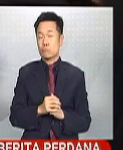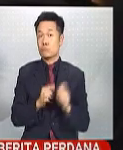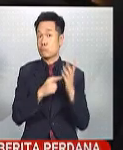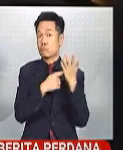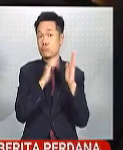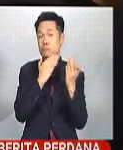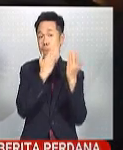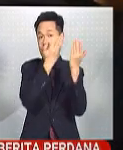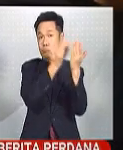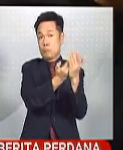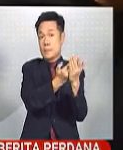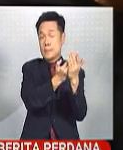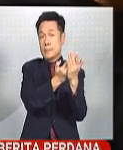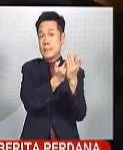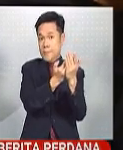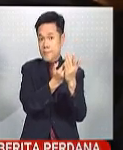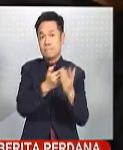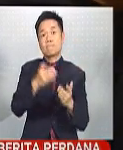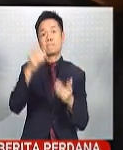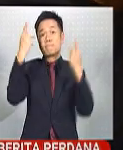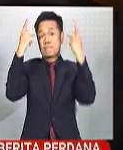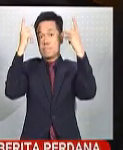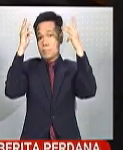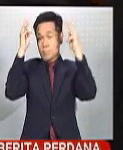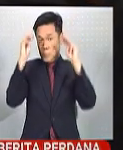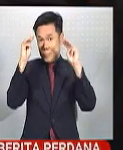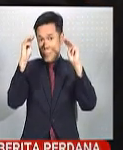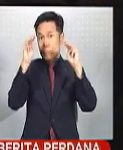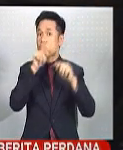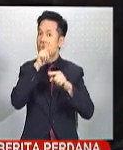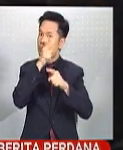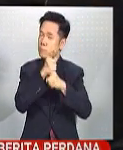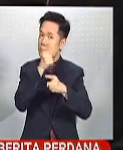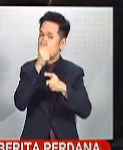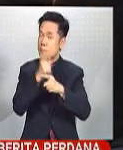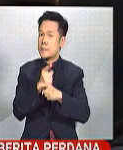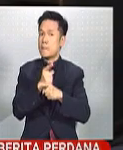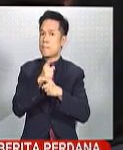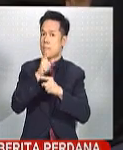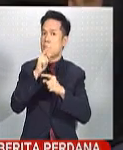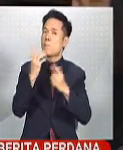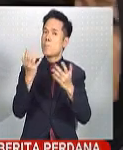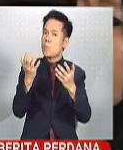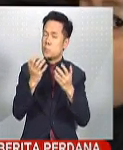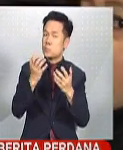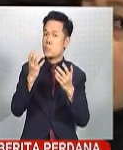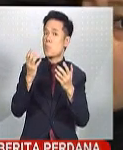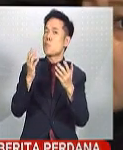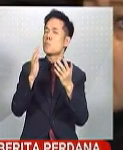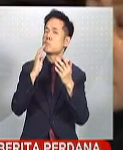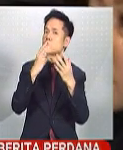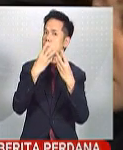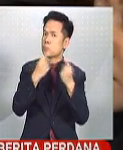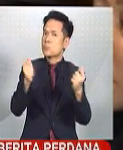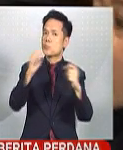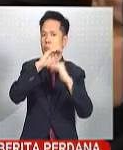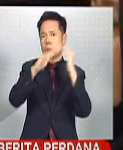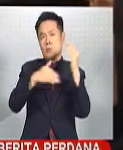kesungguhan Yang Amat Berhormat Perdana Menteri untuk menyelesaikan masalah-masalah yang